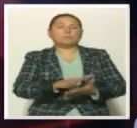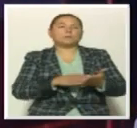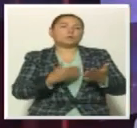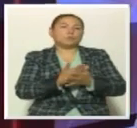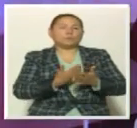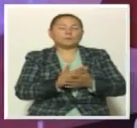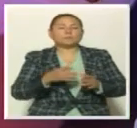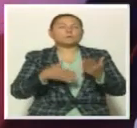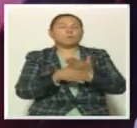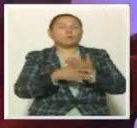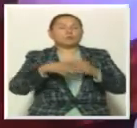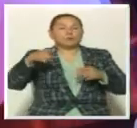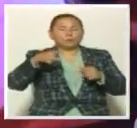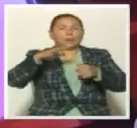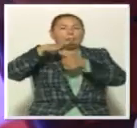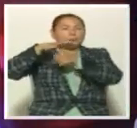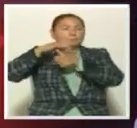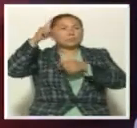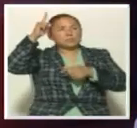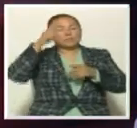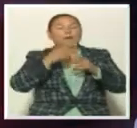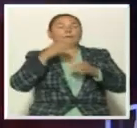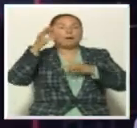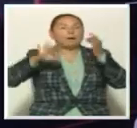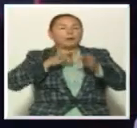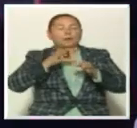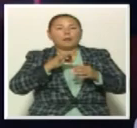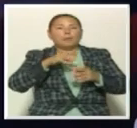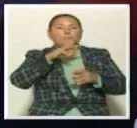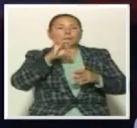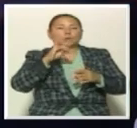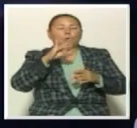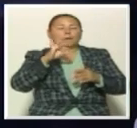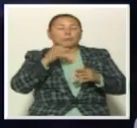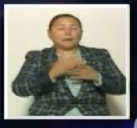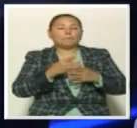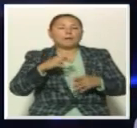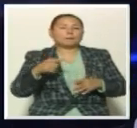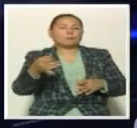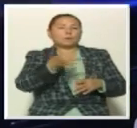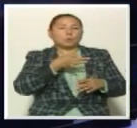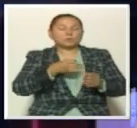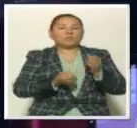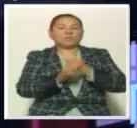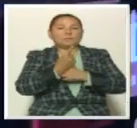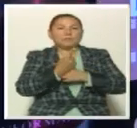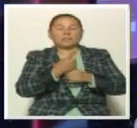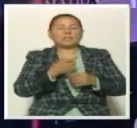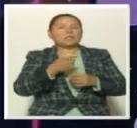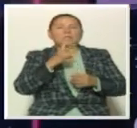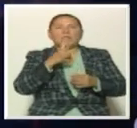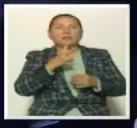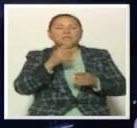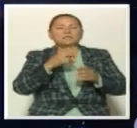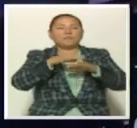Продолжаем выпуск. С помощью космического мониторинга АО АНК «Казахстан-Гарыш-Сапары» в Мангистауской области выявлены